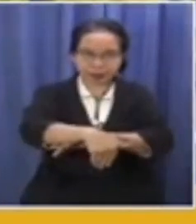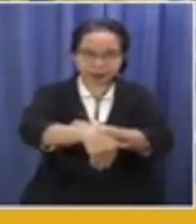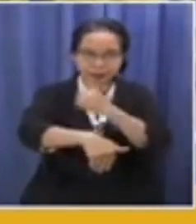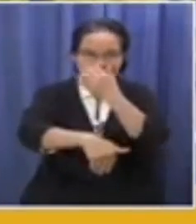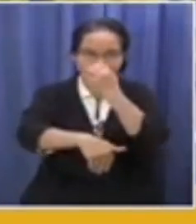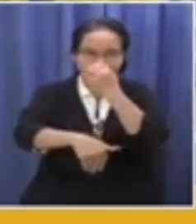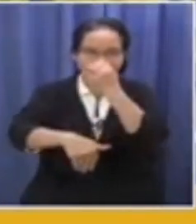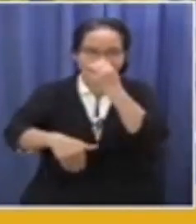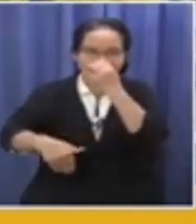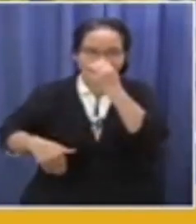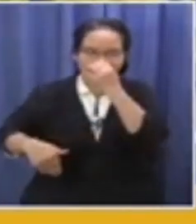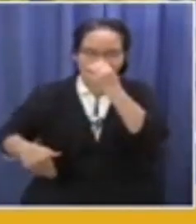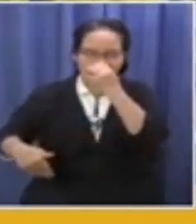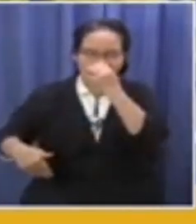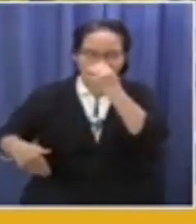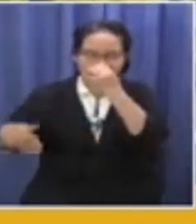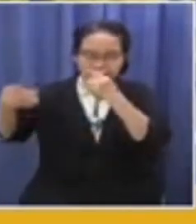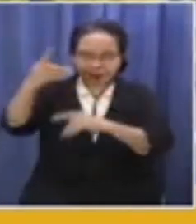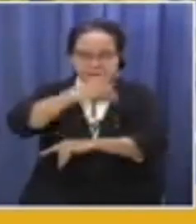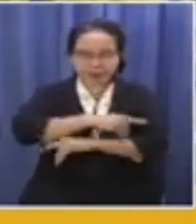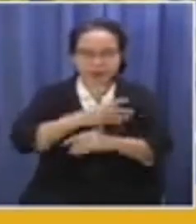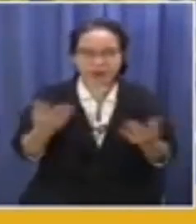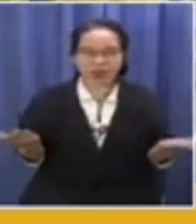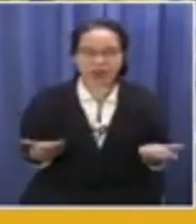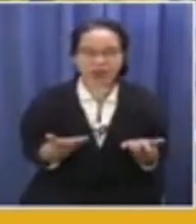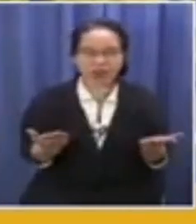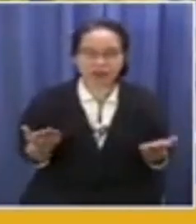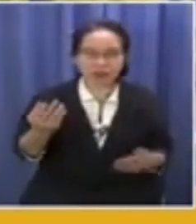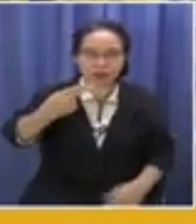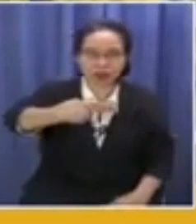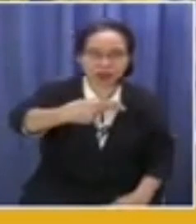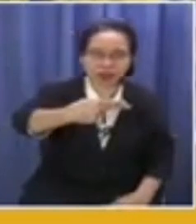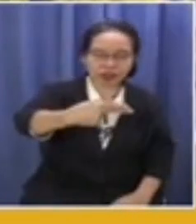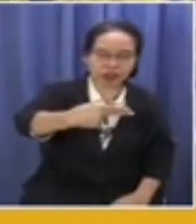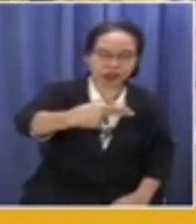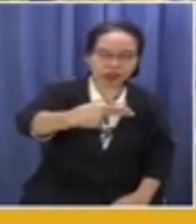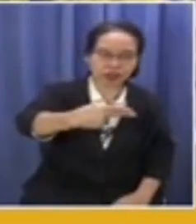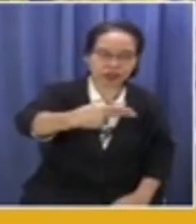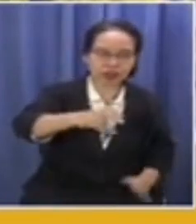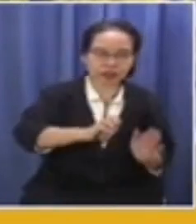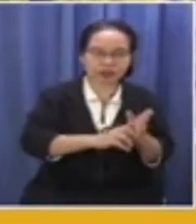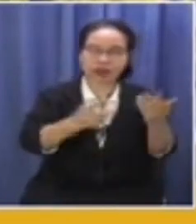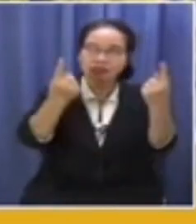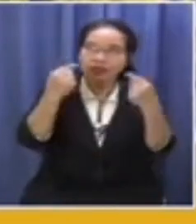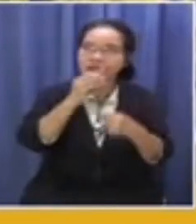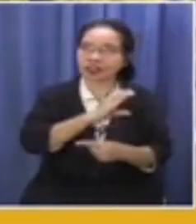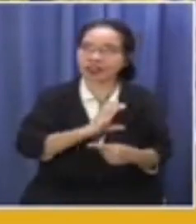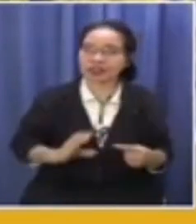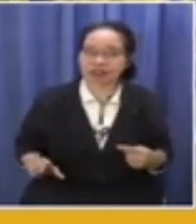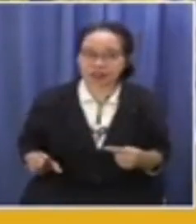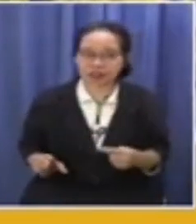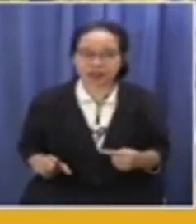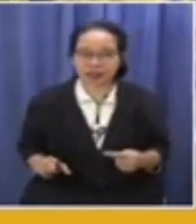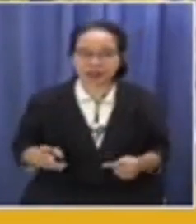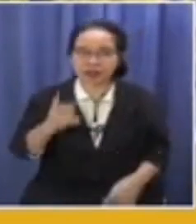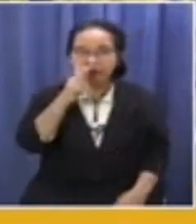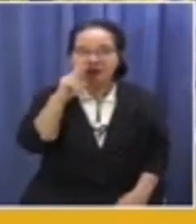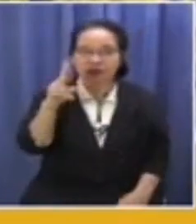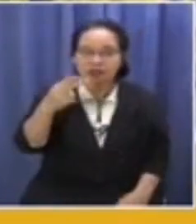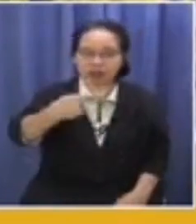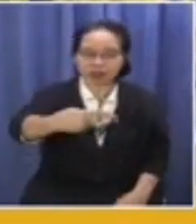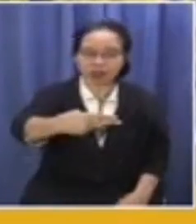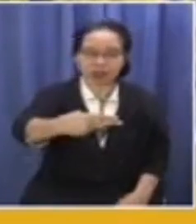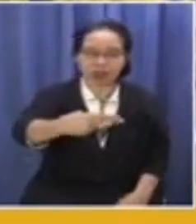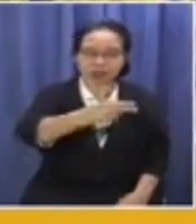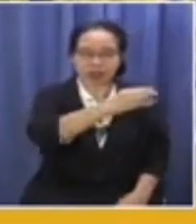pagka araw nakikita ko Halimbawa rito sa Horizon halimbawa dumating si kroo makikita ko sa